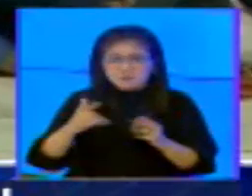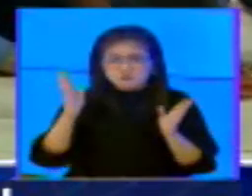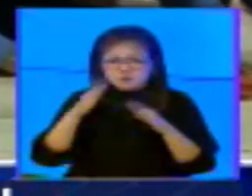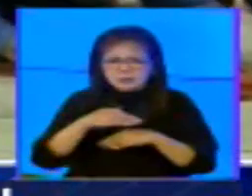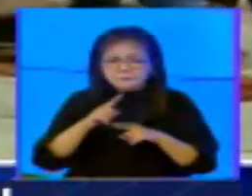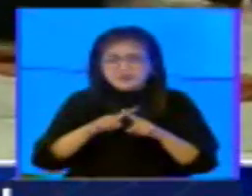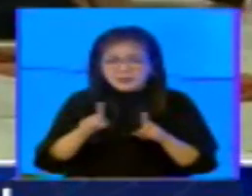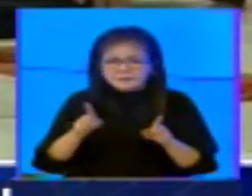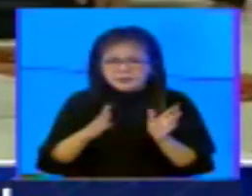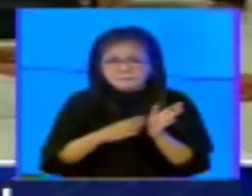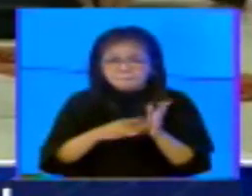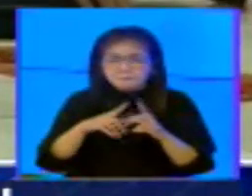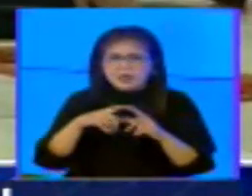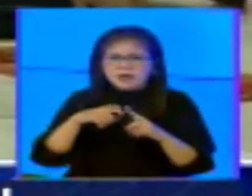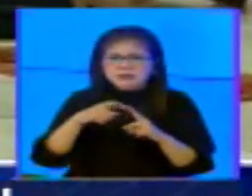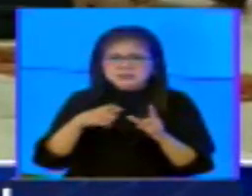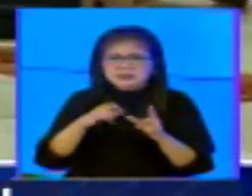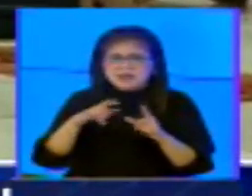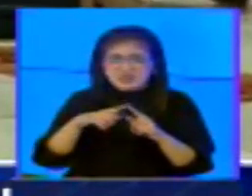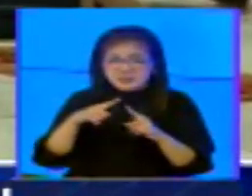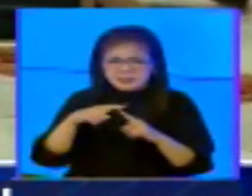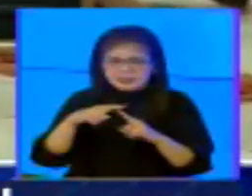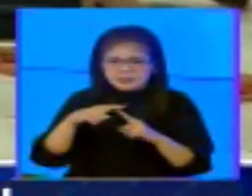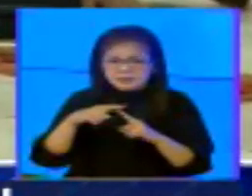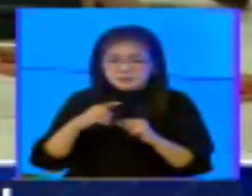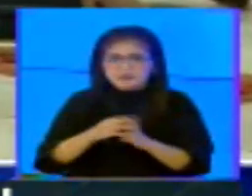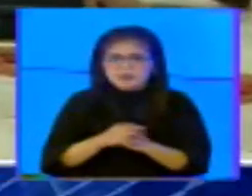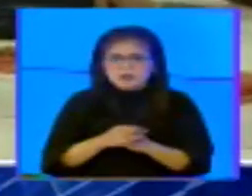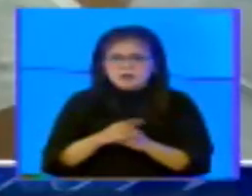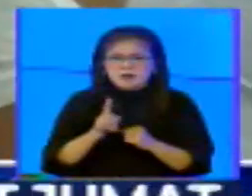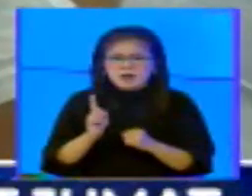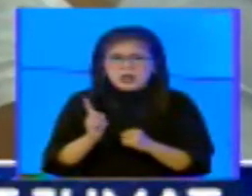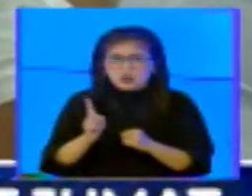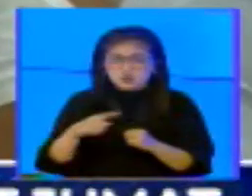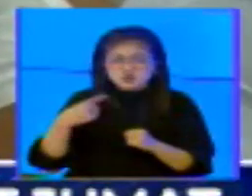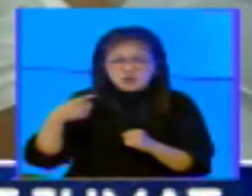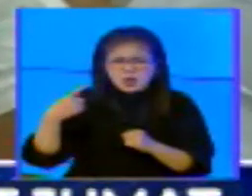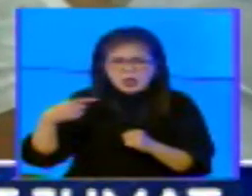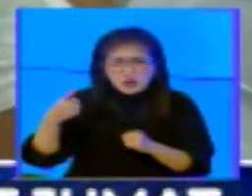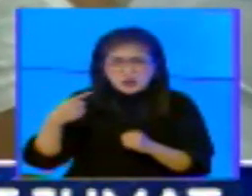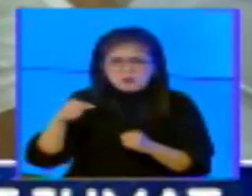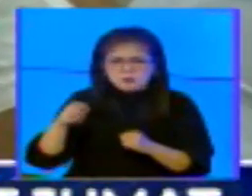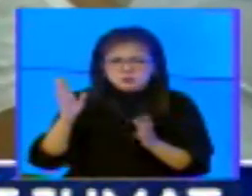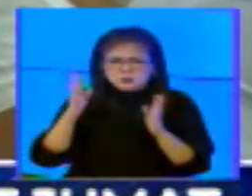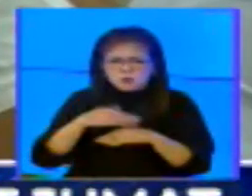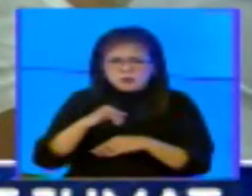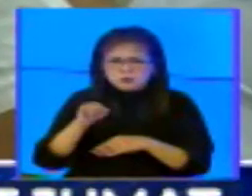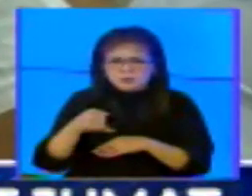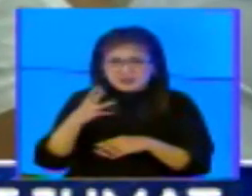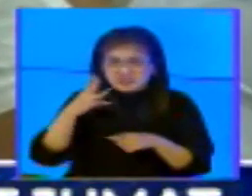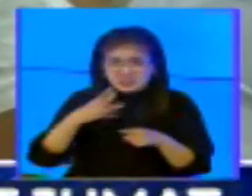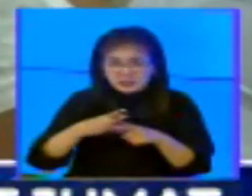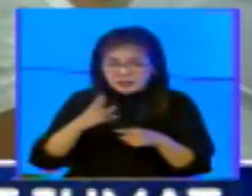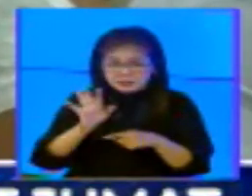atau maksiat, dia berdosa. Dan ketika dia berturut-turut meninggalkan Jumat 3 kali